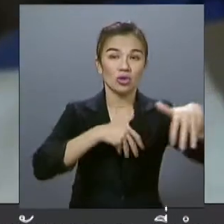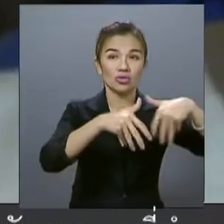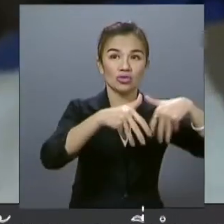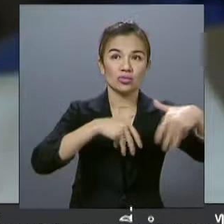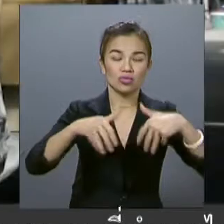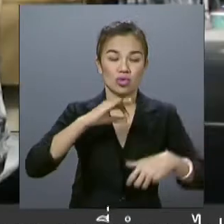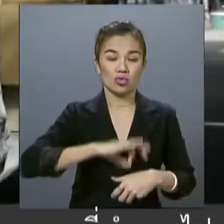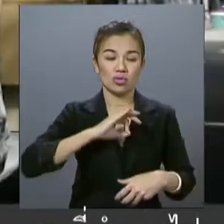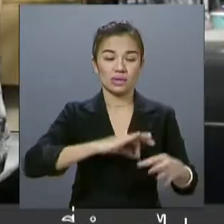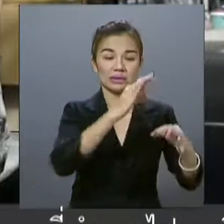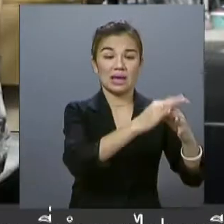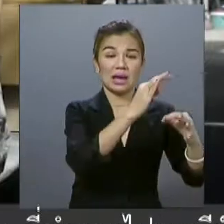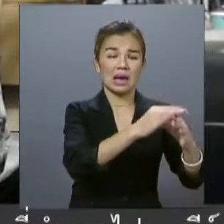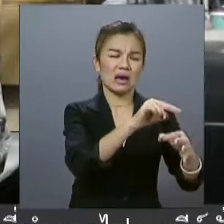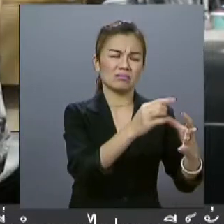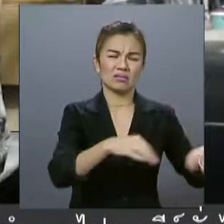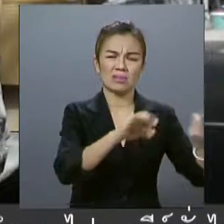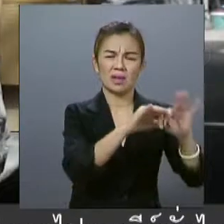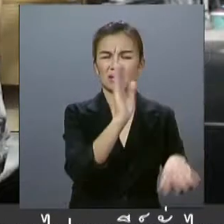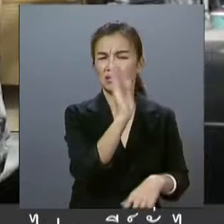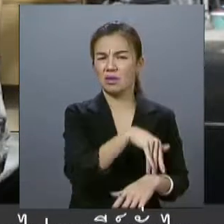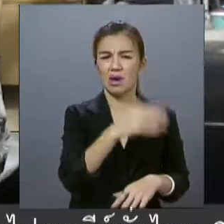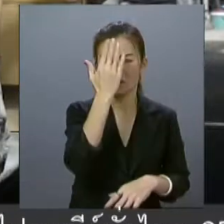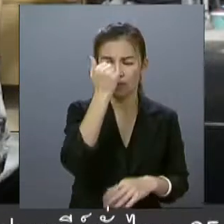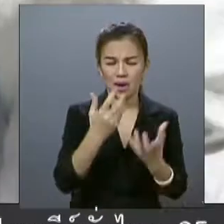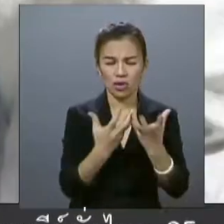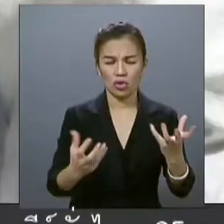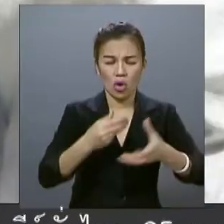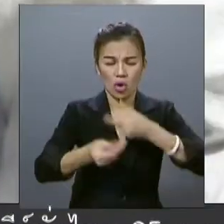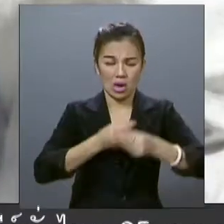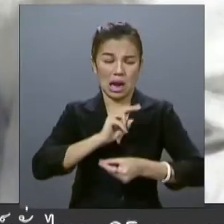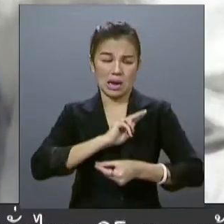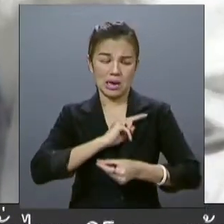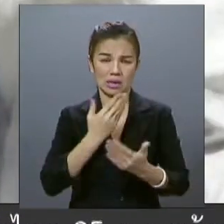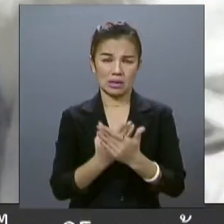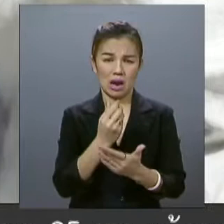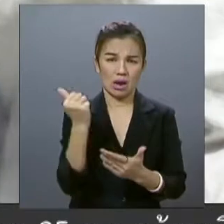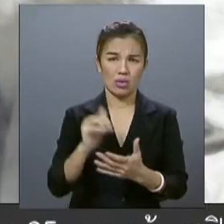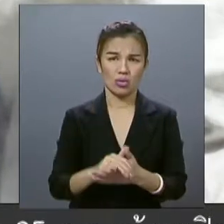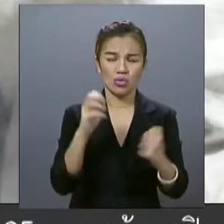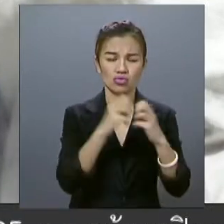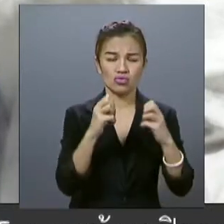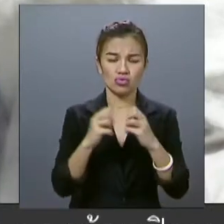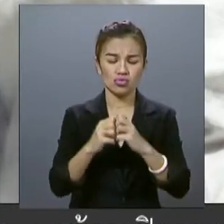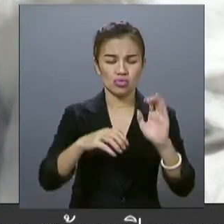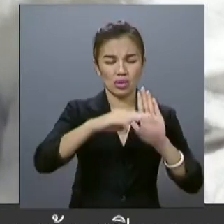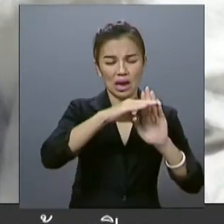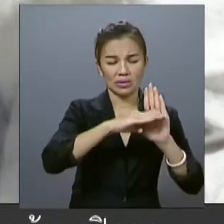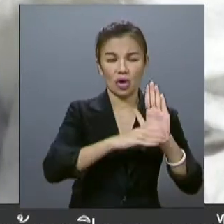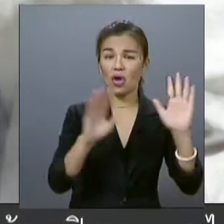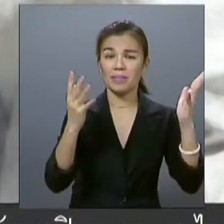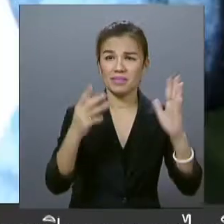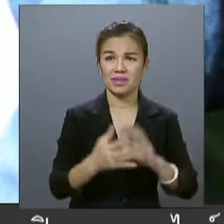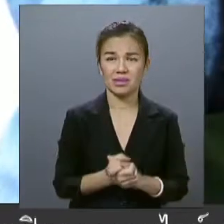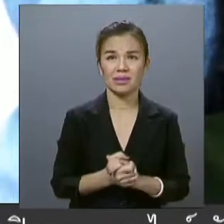ธนาคารขยะไม่จำเป็นเพราะนำขยะไปขายเองจะได้เงินเร็วกว่าไม่วุ่นวายหลายขั้นตอนที่คน